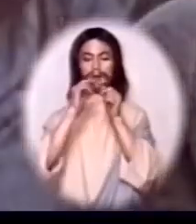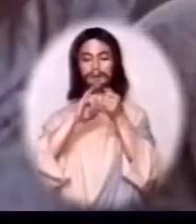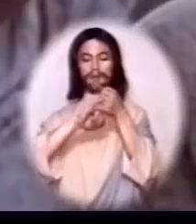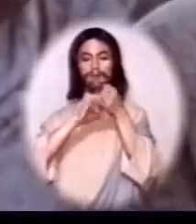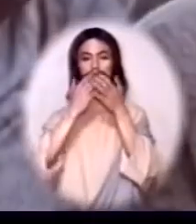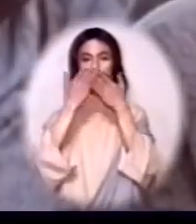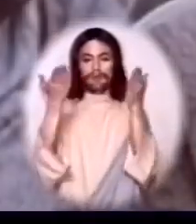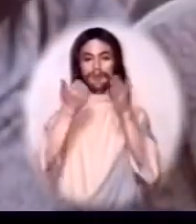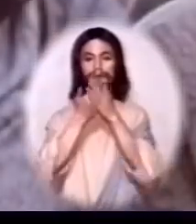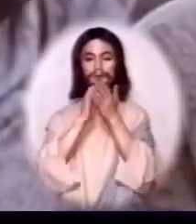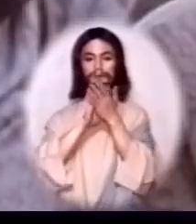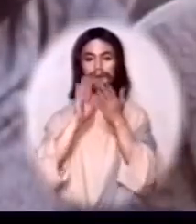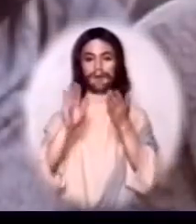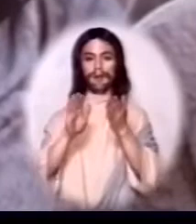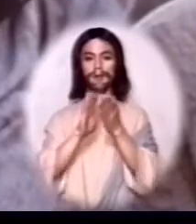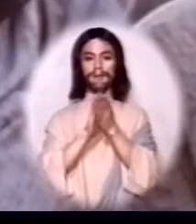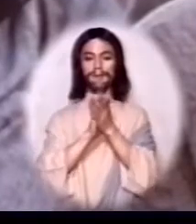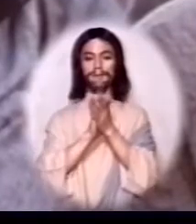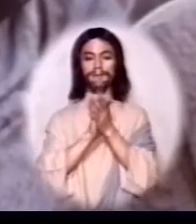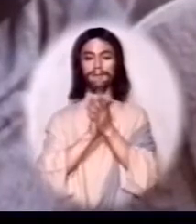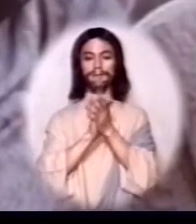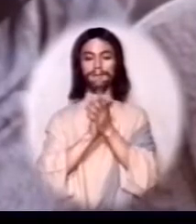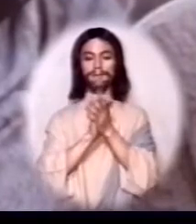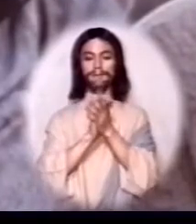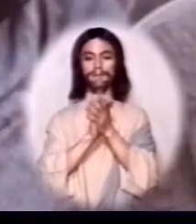라고 약속하셨기 때문입니다.